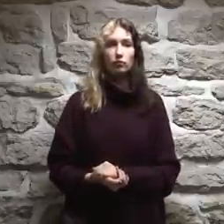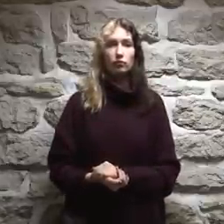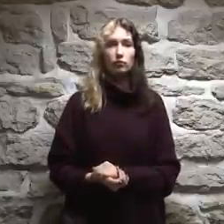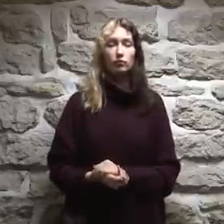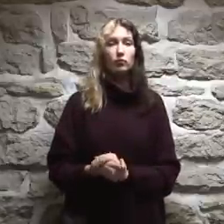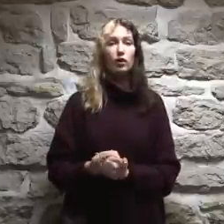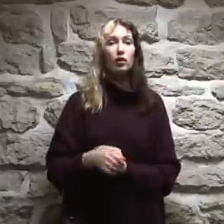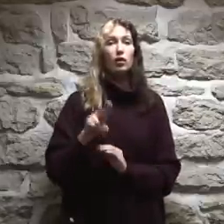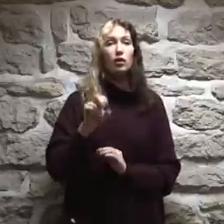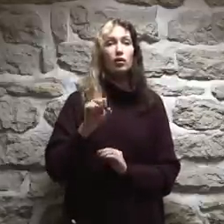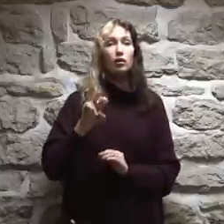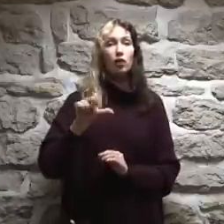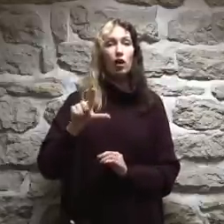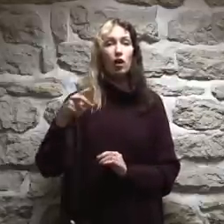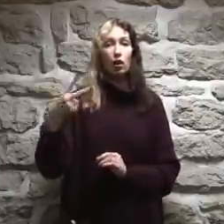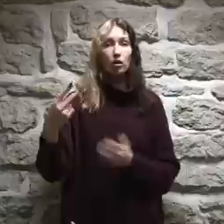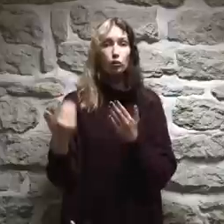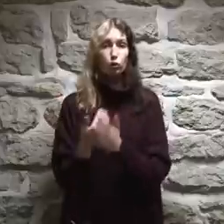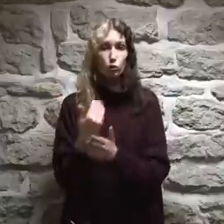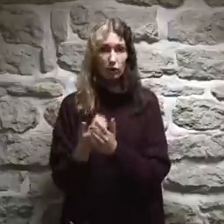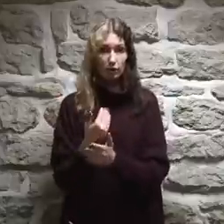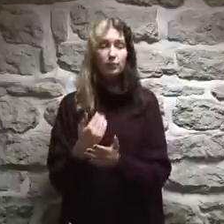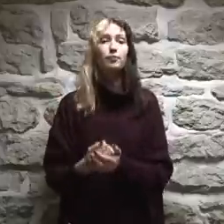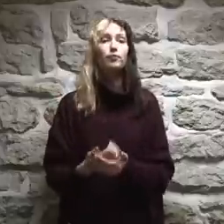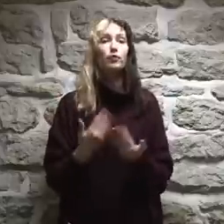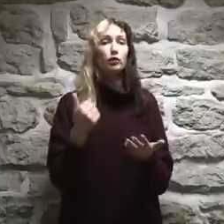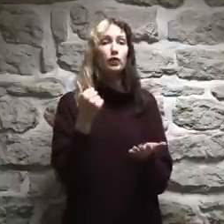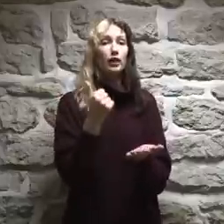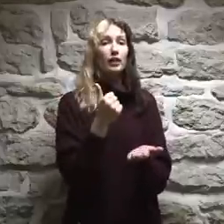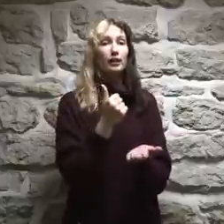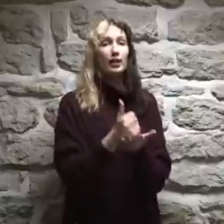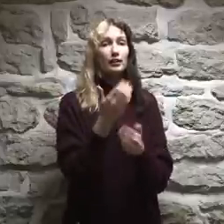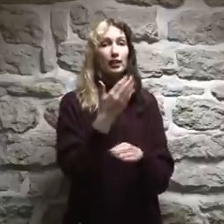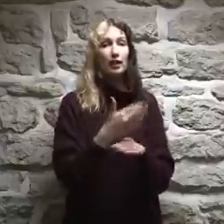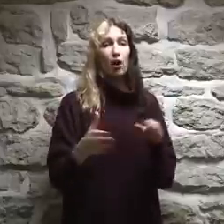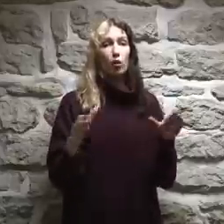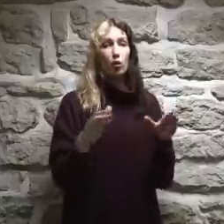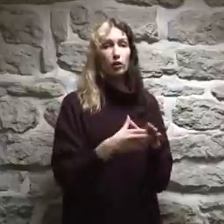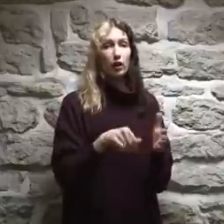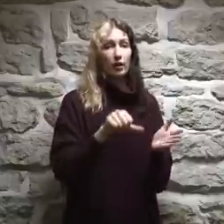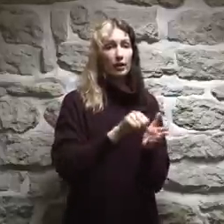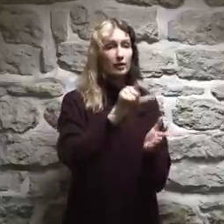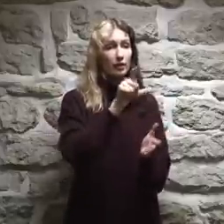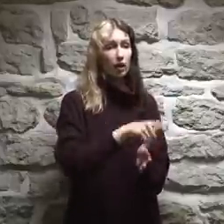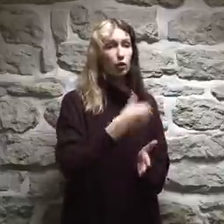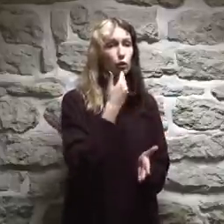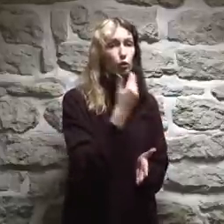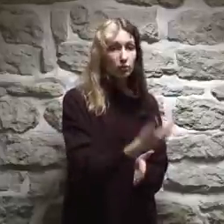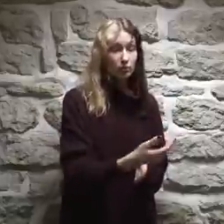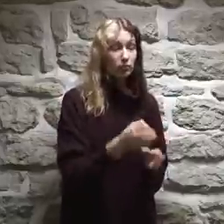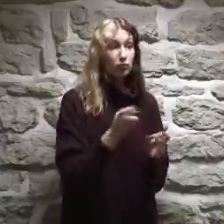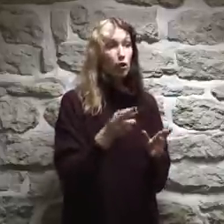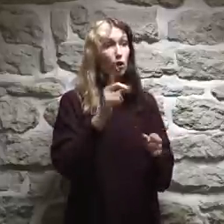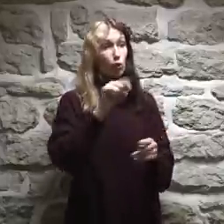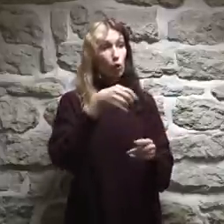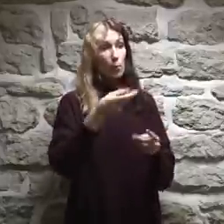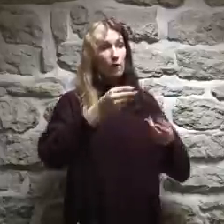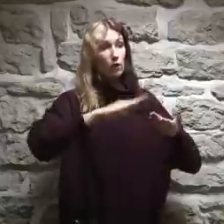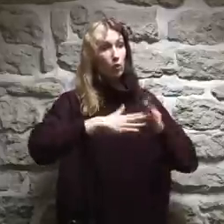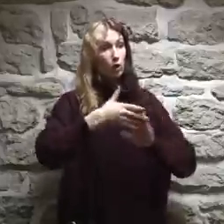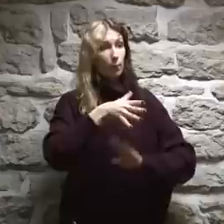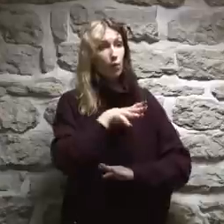Elumõtluslepik kanal 2 uudistest. Ma küsin Tiit Erikugu Keskerakonna esindaja käest, et kuidas siis on, et sai nüüd see kuupäev toona paika pandud,